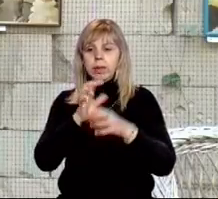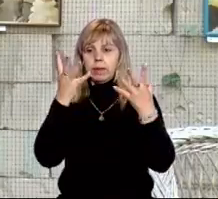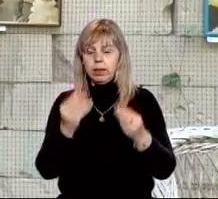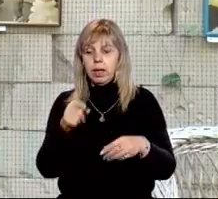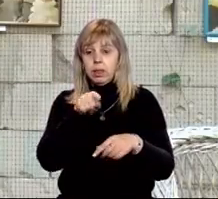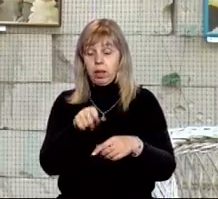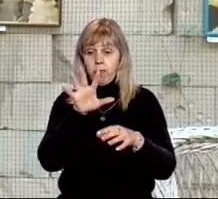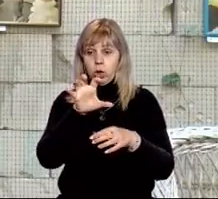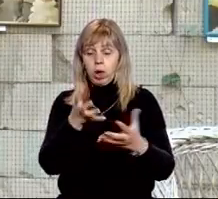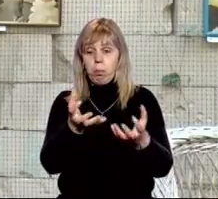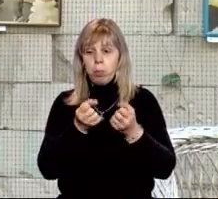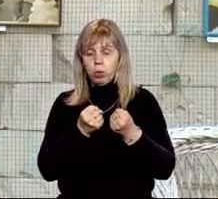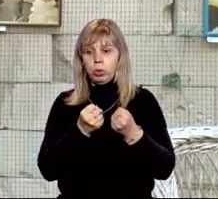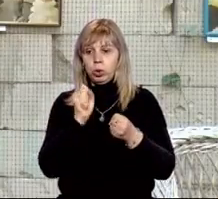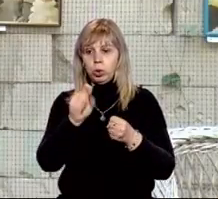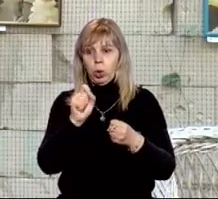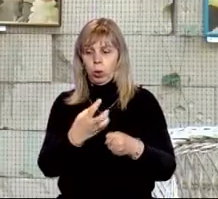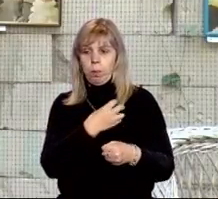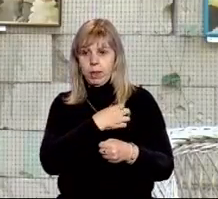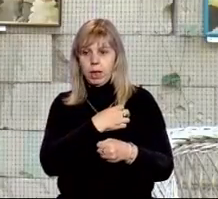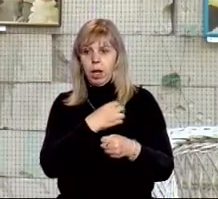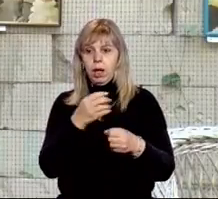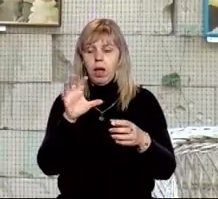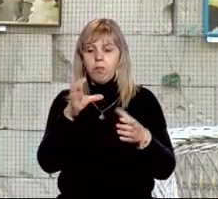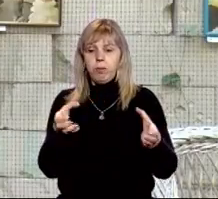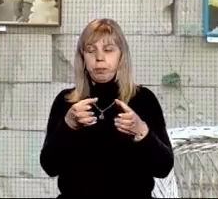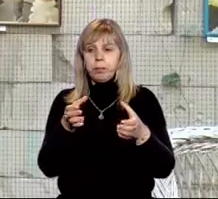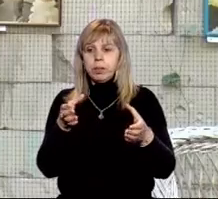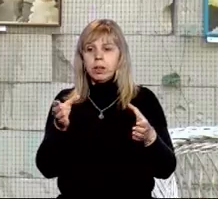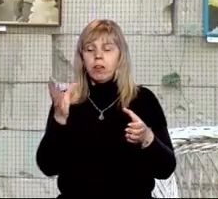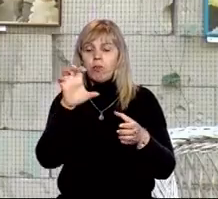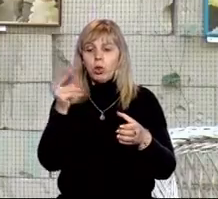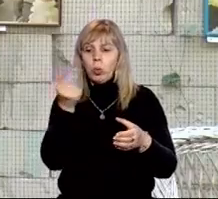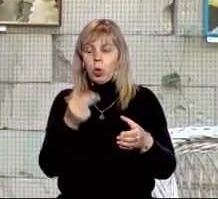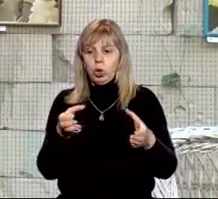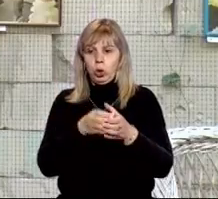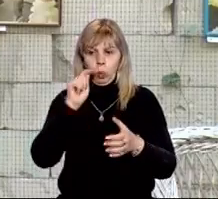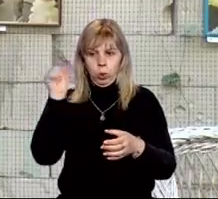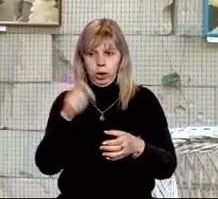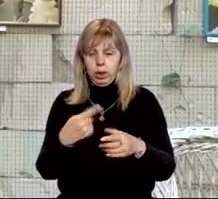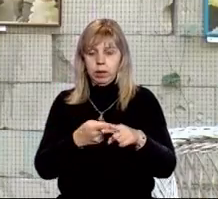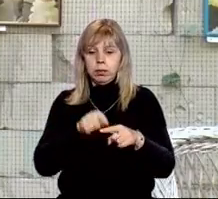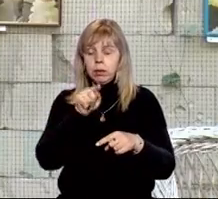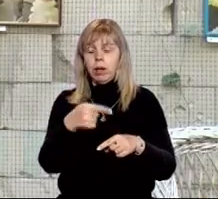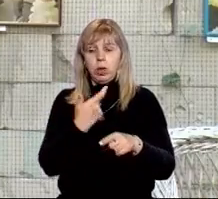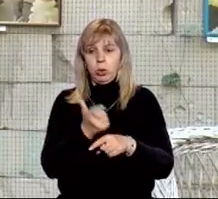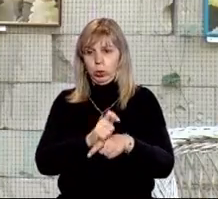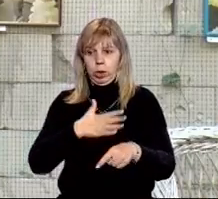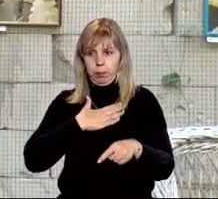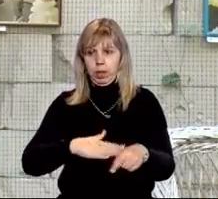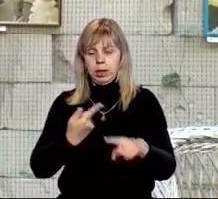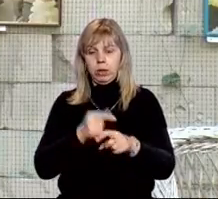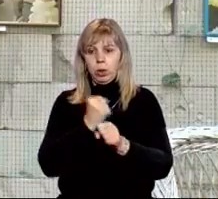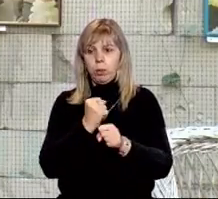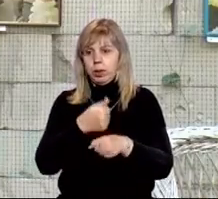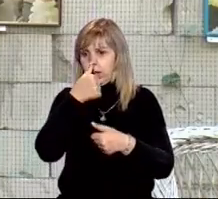фотографія отримала золоту медаль спілки фотохудожників України. Тому для мене воно це було дуже приємно, і цю роботу